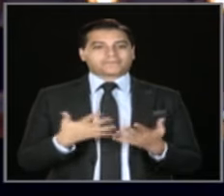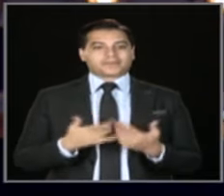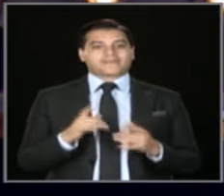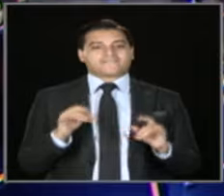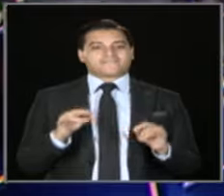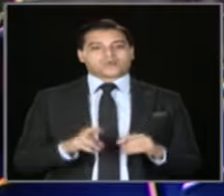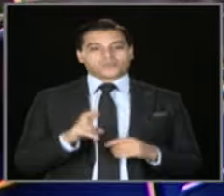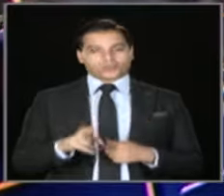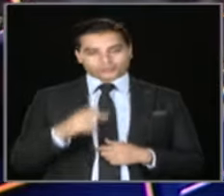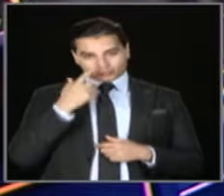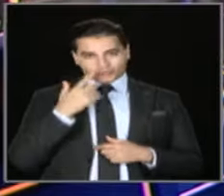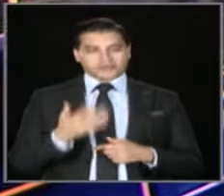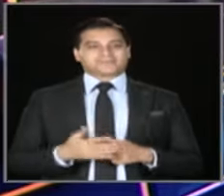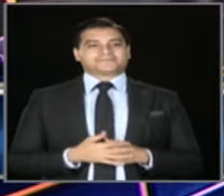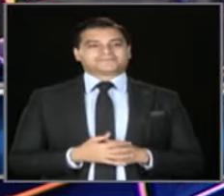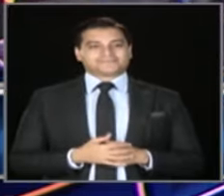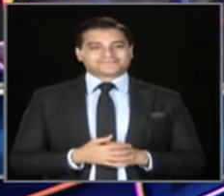50-50 وسؤالهم.